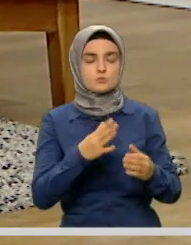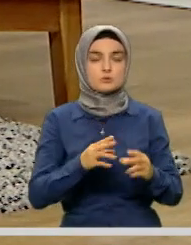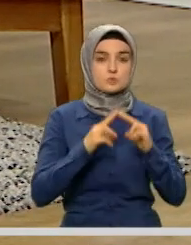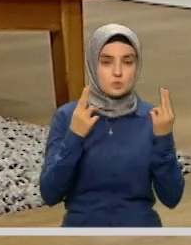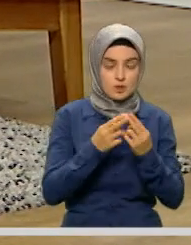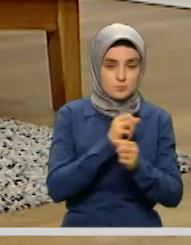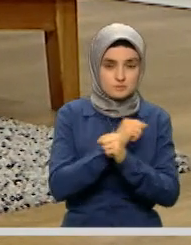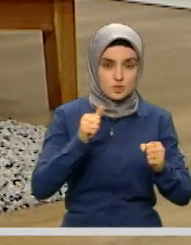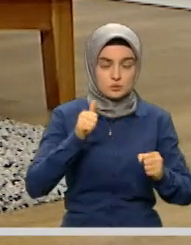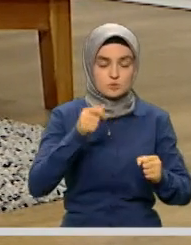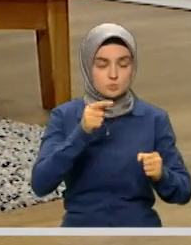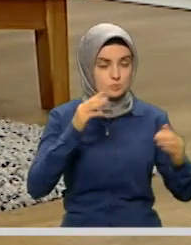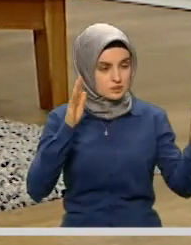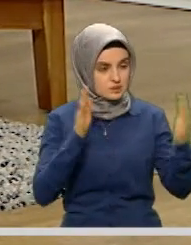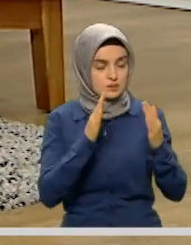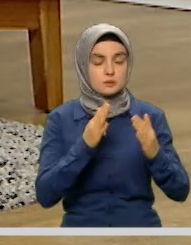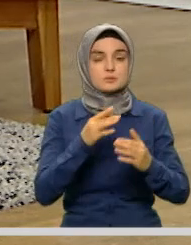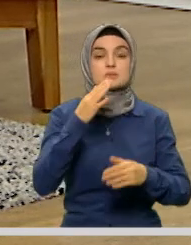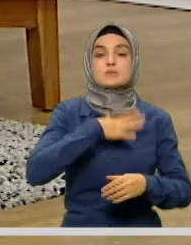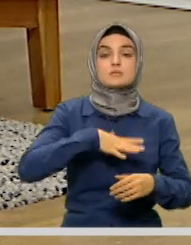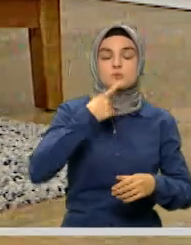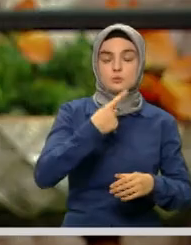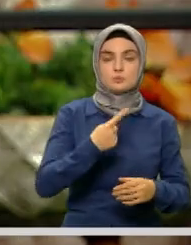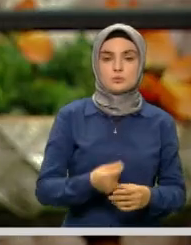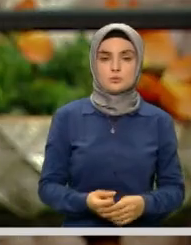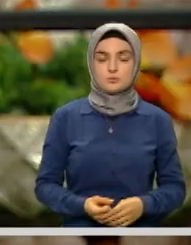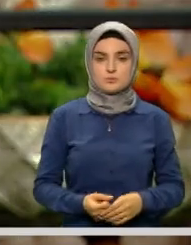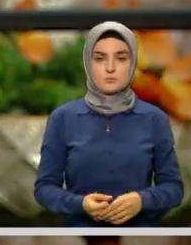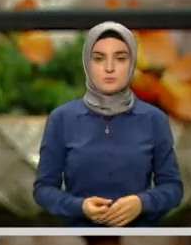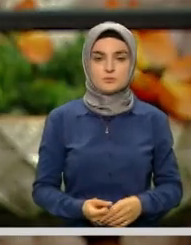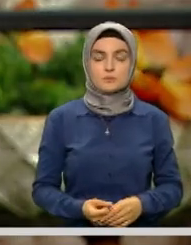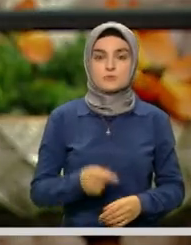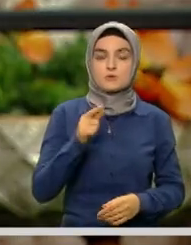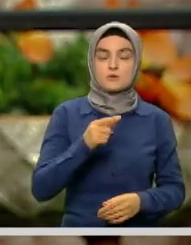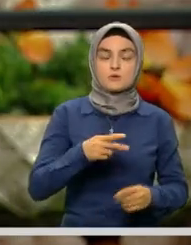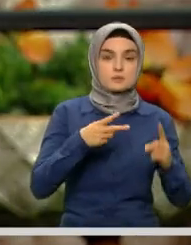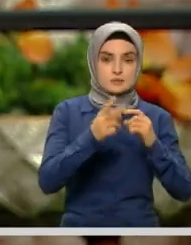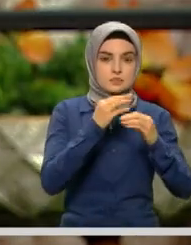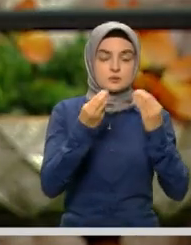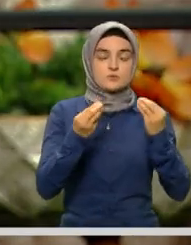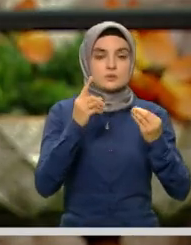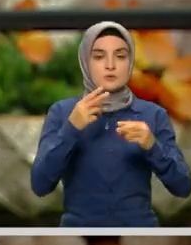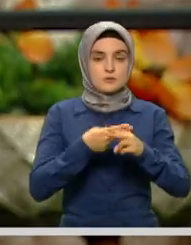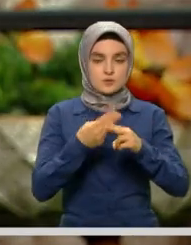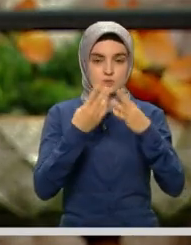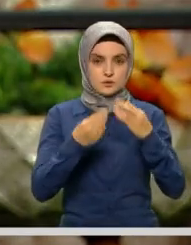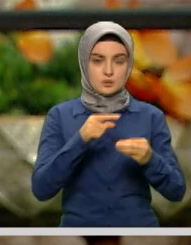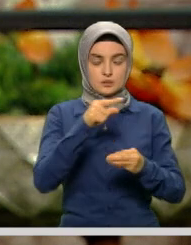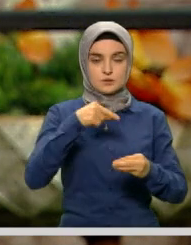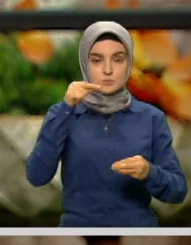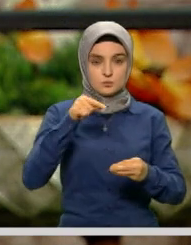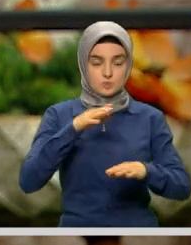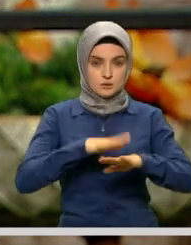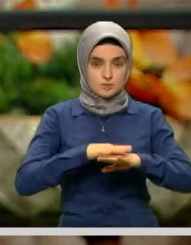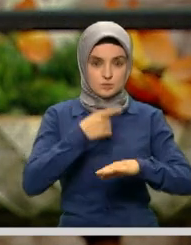hani sizlerle bu sebeple karşı karşıya gelmek istemiyorum. Yani ve ashabına güzel bir örnek oluyor. Yani bizim de böyle yapmamızı söylüyor.